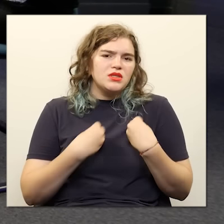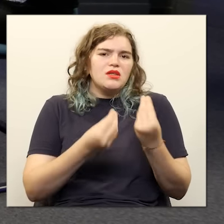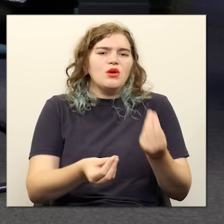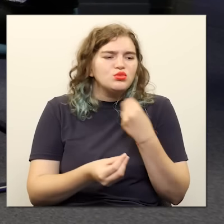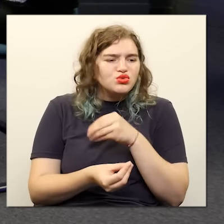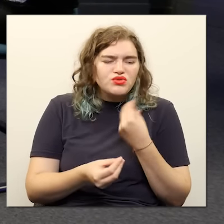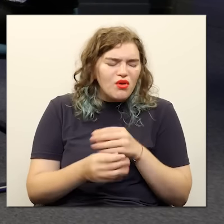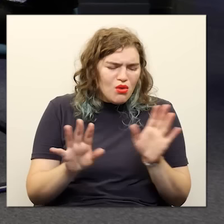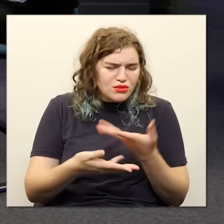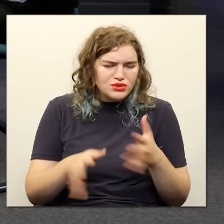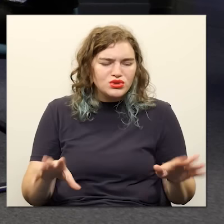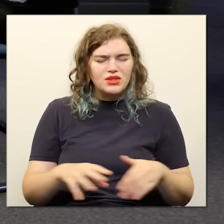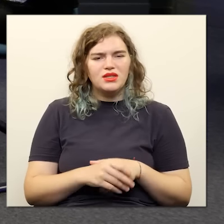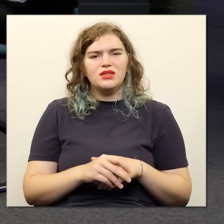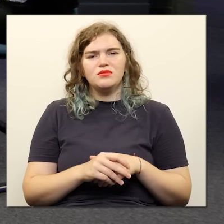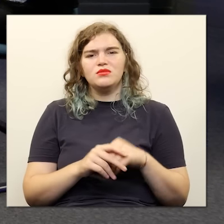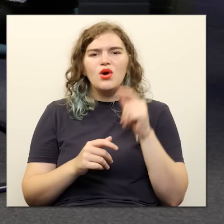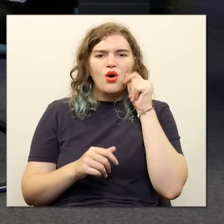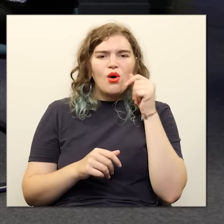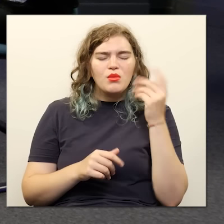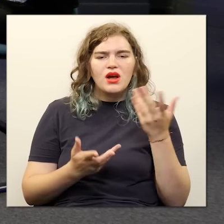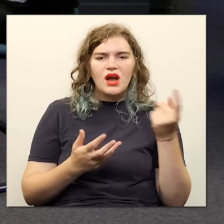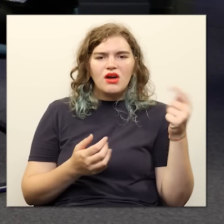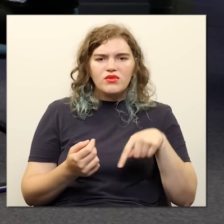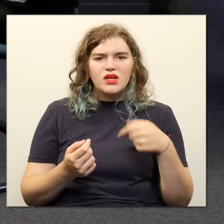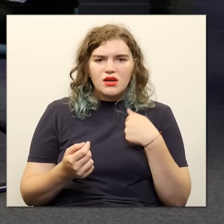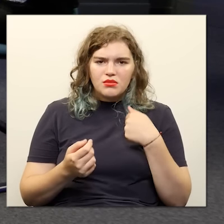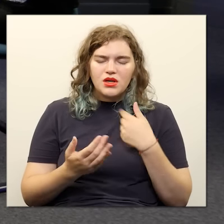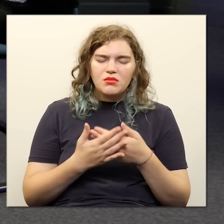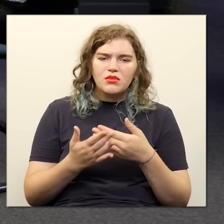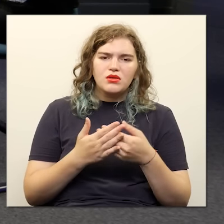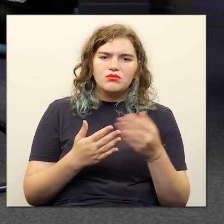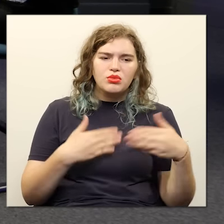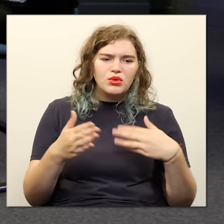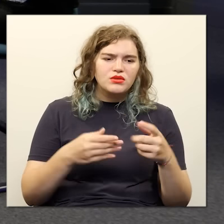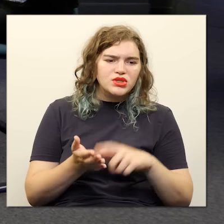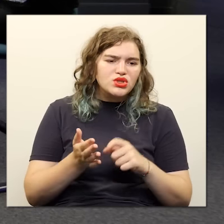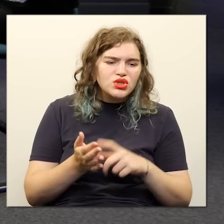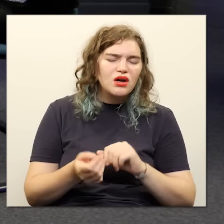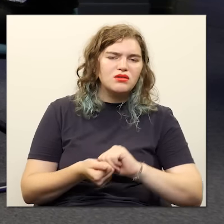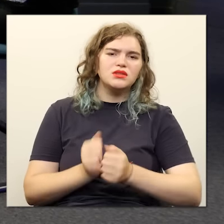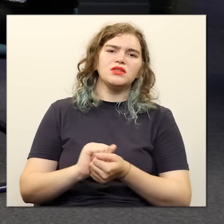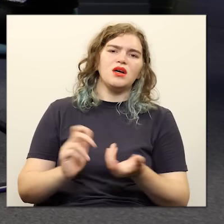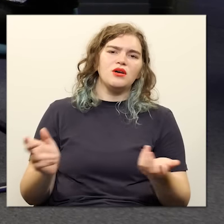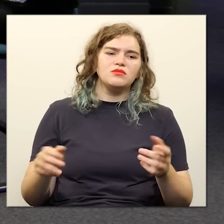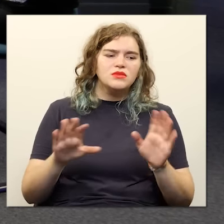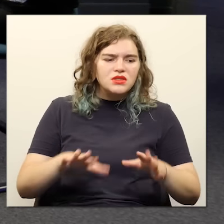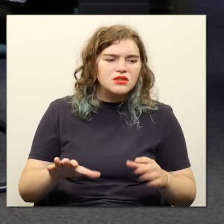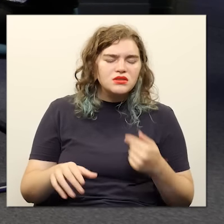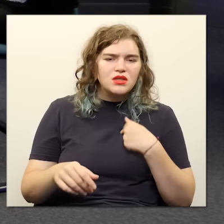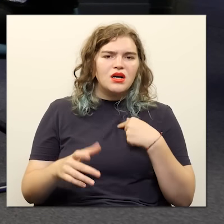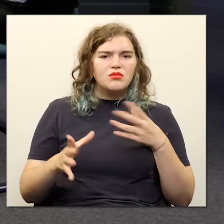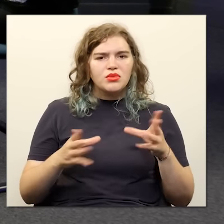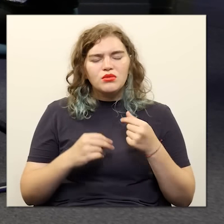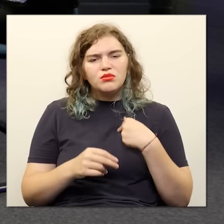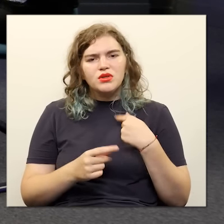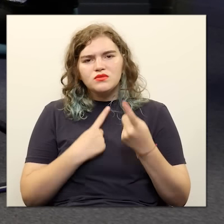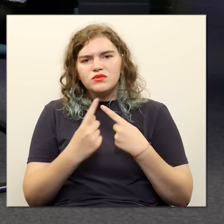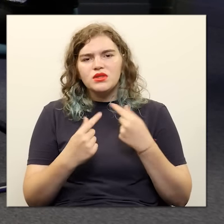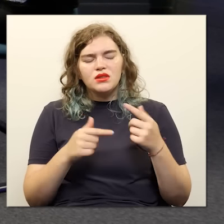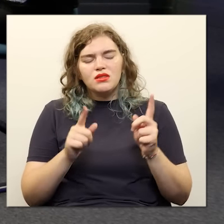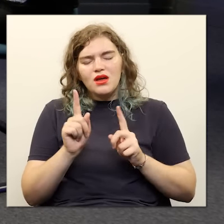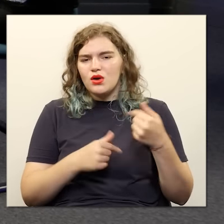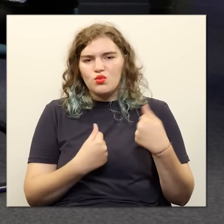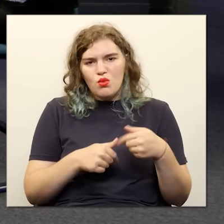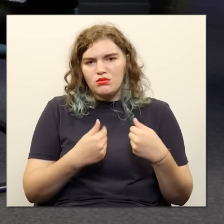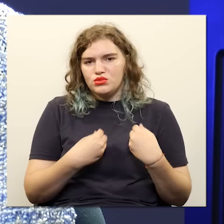să-i dau ceva, ceva să-i dau omului care vine la mine la poartă, să ceară, să stea cu mine de vorbă,